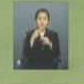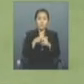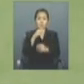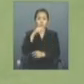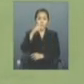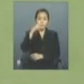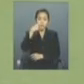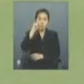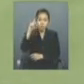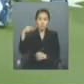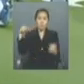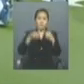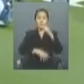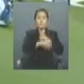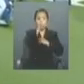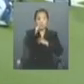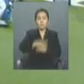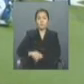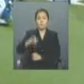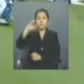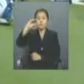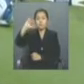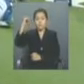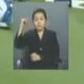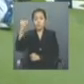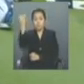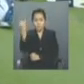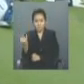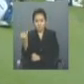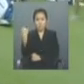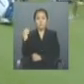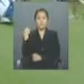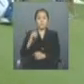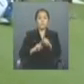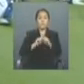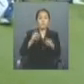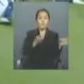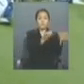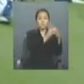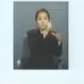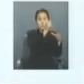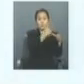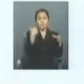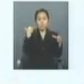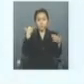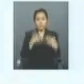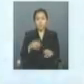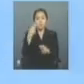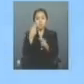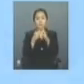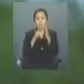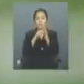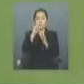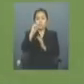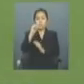Open ชนะโจนาธานเวกัสโปรเวเนซุเอลา1อัพค่ะคว้าอันดับ1ของกลุ่มไปครองโดยแม็กดาวนั้นเข้าไปพบกับ